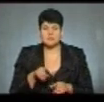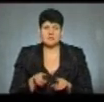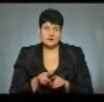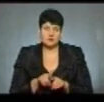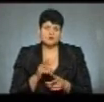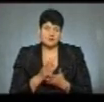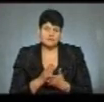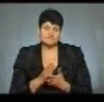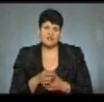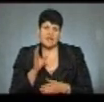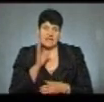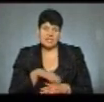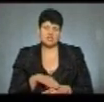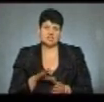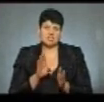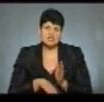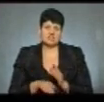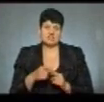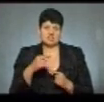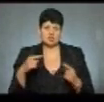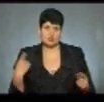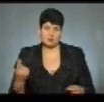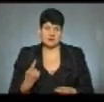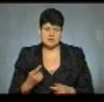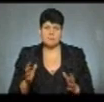виглядаємо гірше, ніж всі інші області.